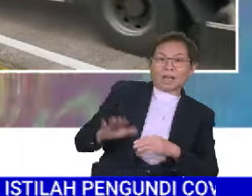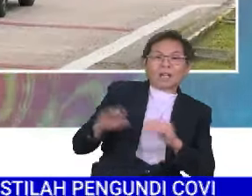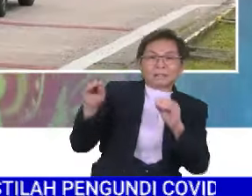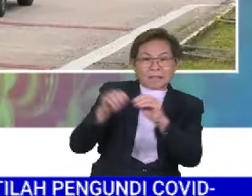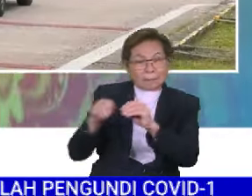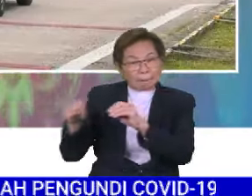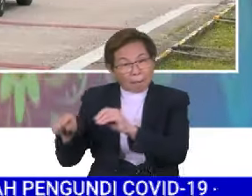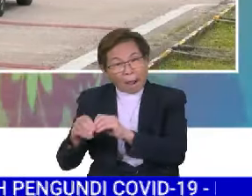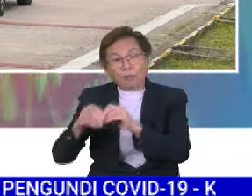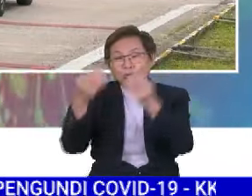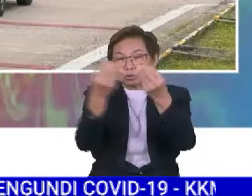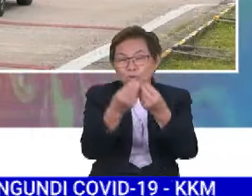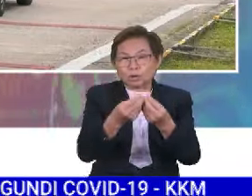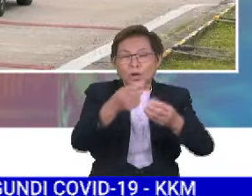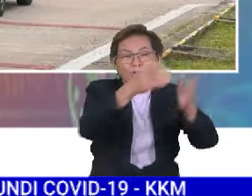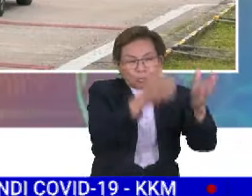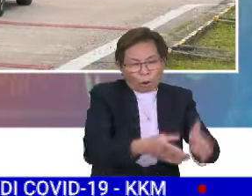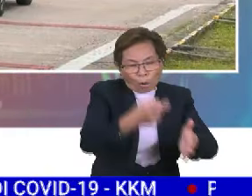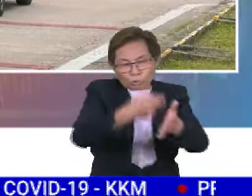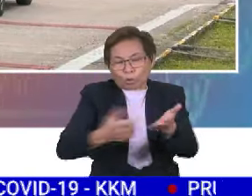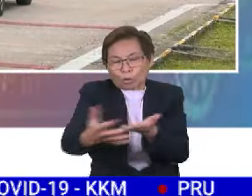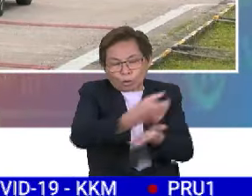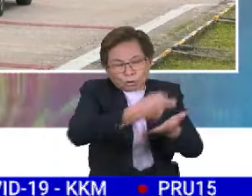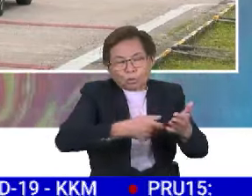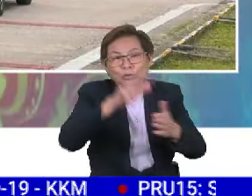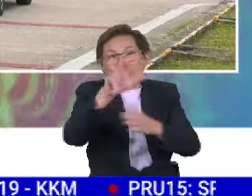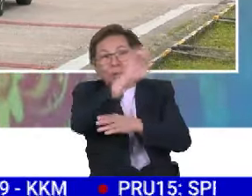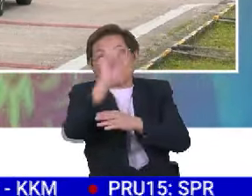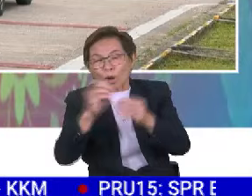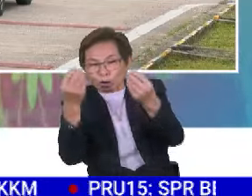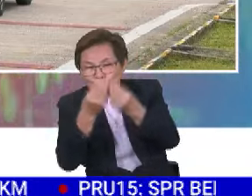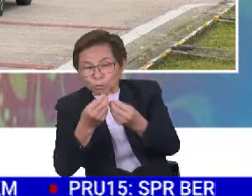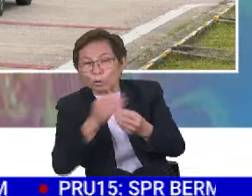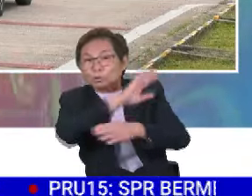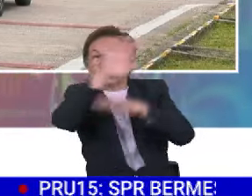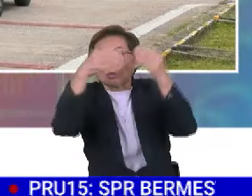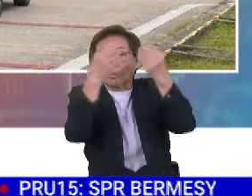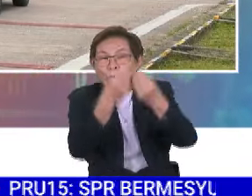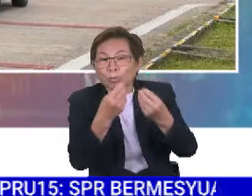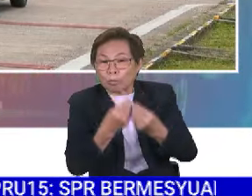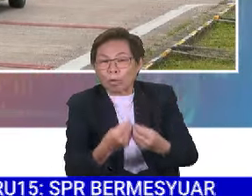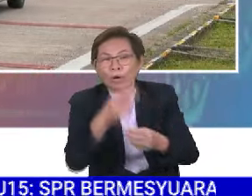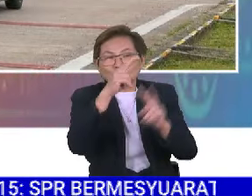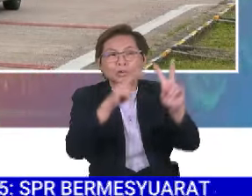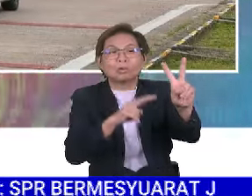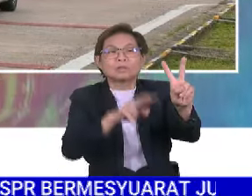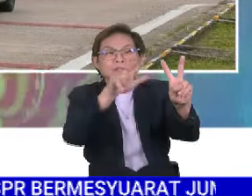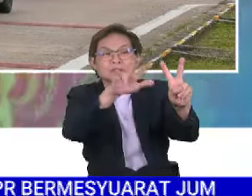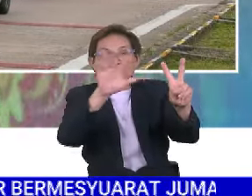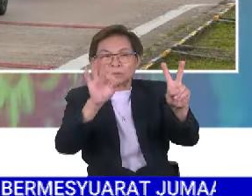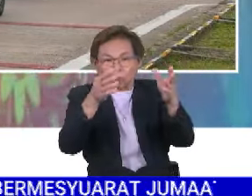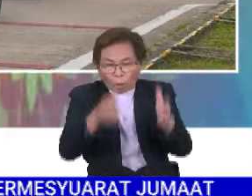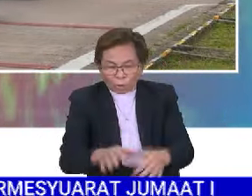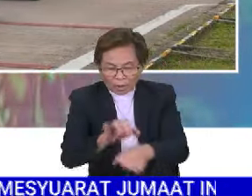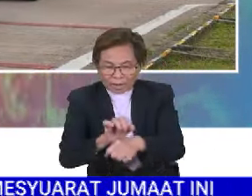menambahkan bilangan jurutol sebanyak 3% yang menjadikan jumlah keseluruhannya kepada 239